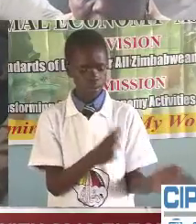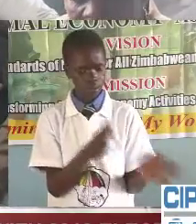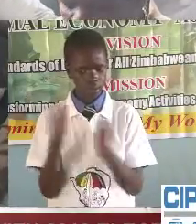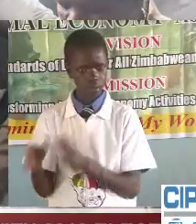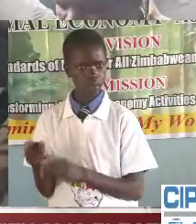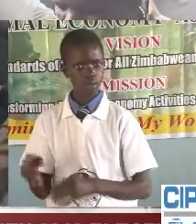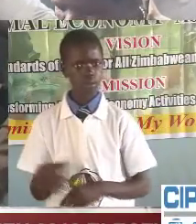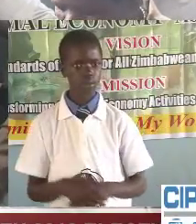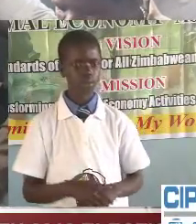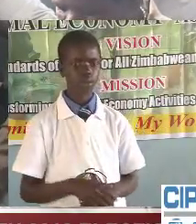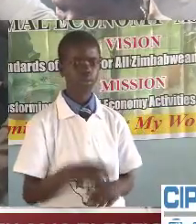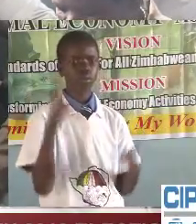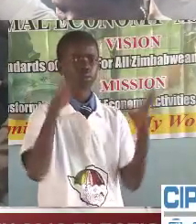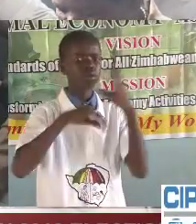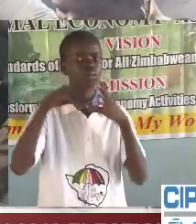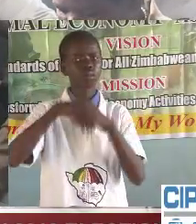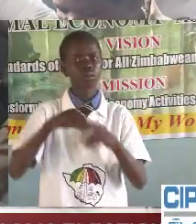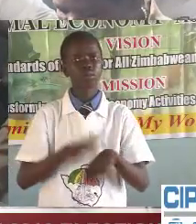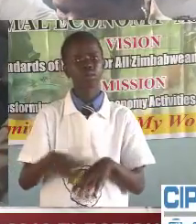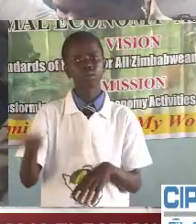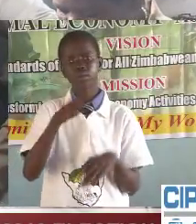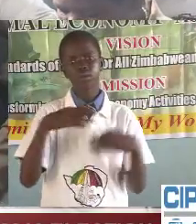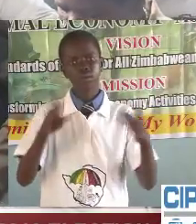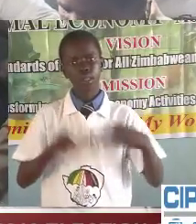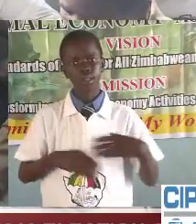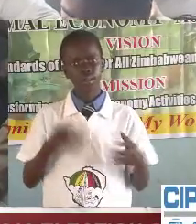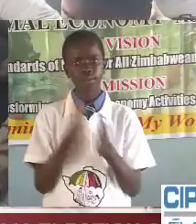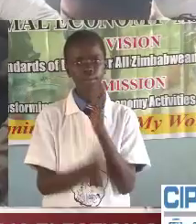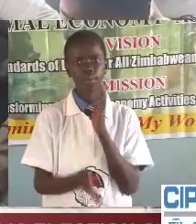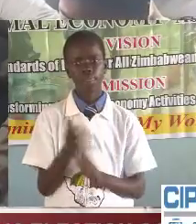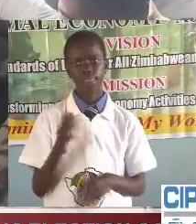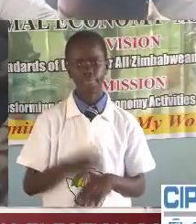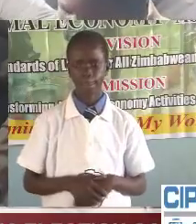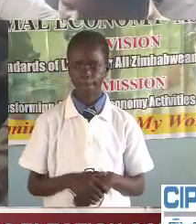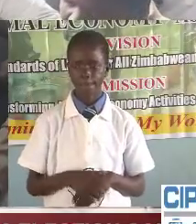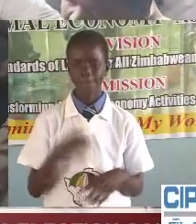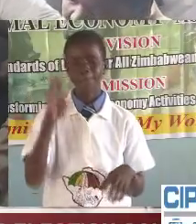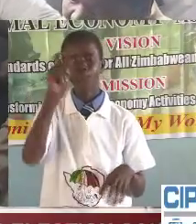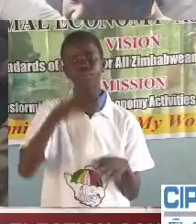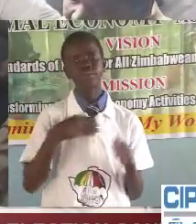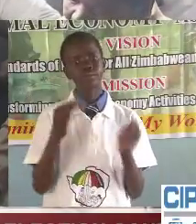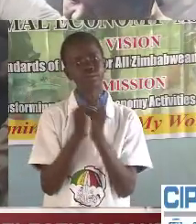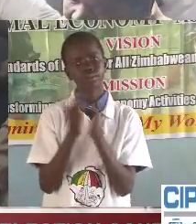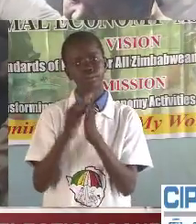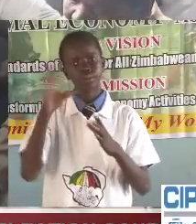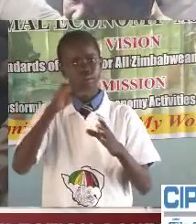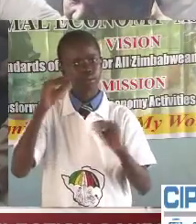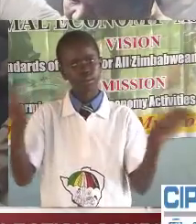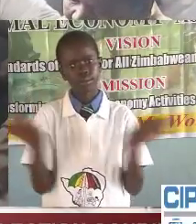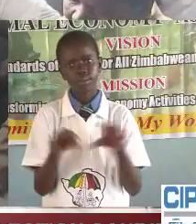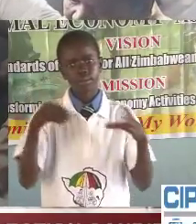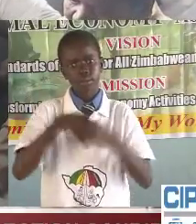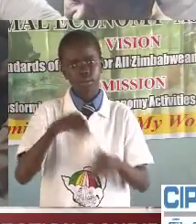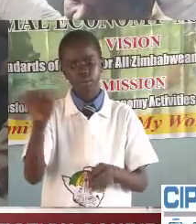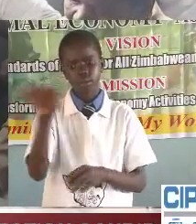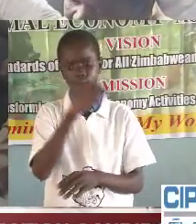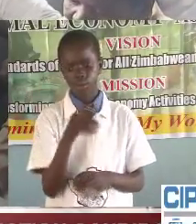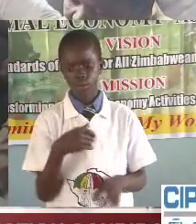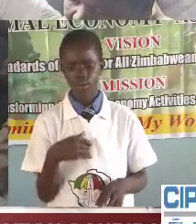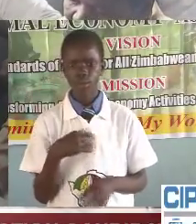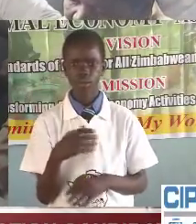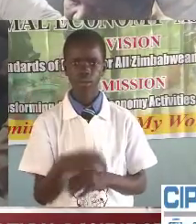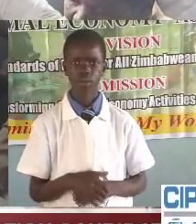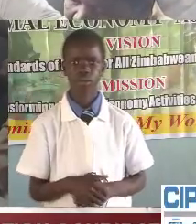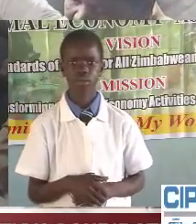munhu unotaura zveinterest yepati yenyu. Kana muchida kushanda nesu munotoshanda mobva kwamuri